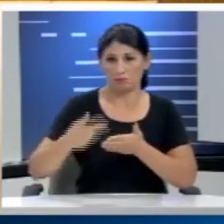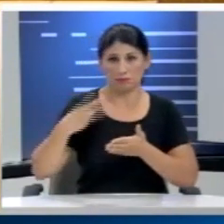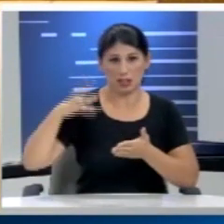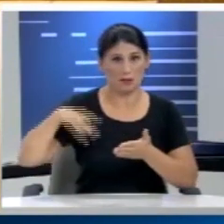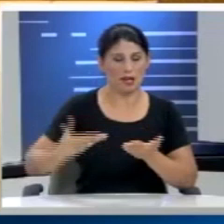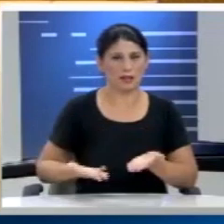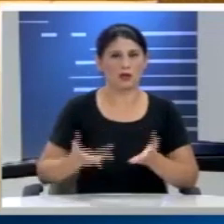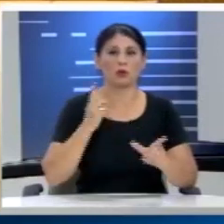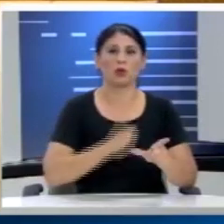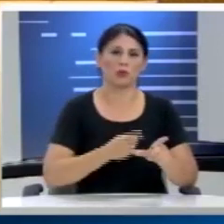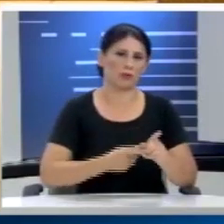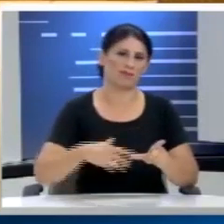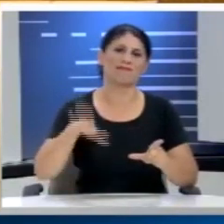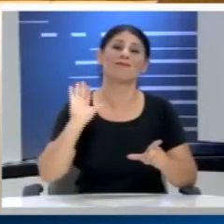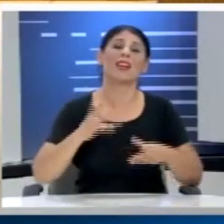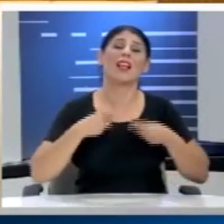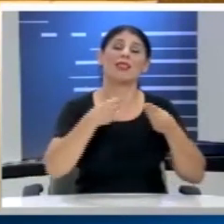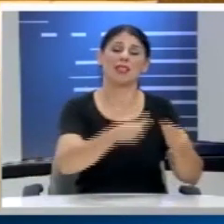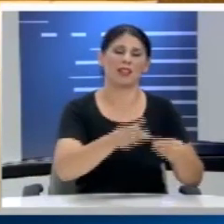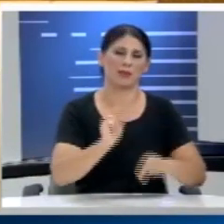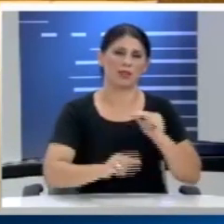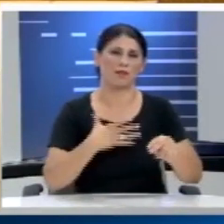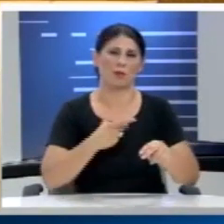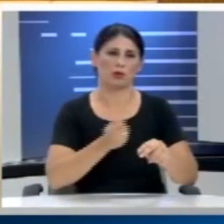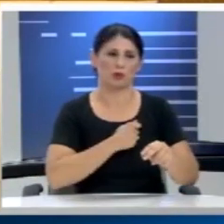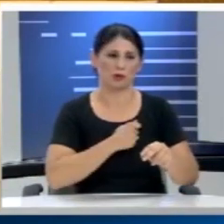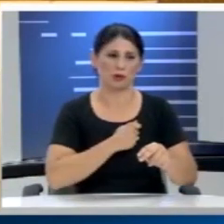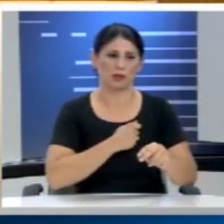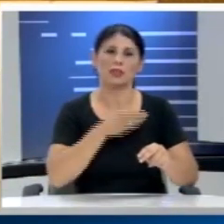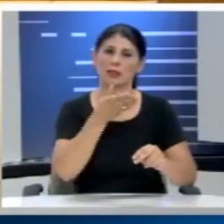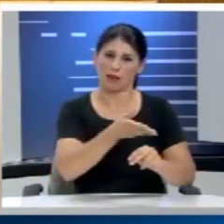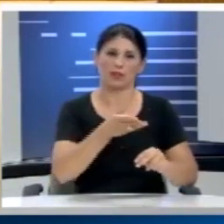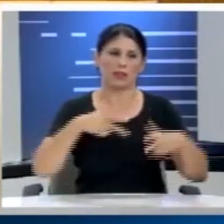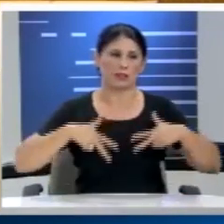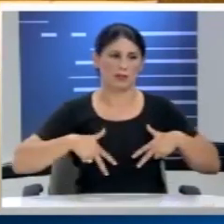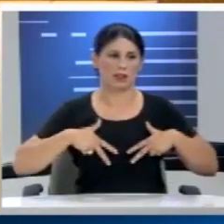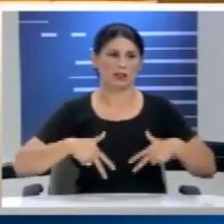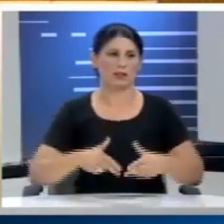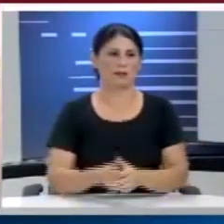το ΚΚΕ δεν δίνει ψήφο εμπιστοσύνης σε αυτή την κυβέρνηση.